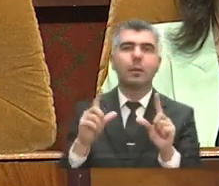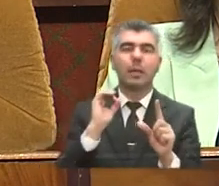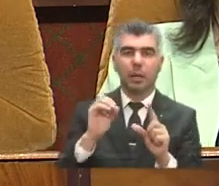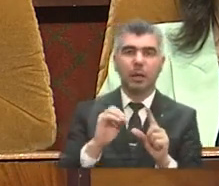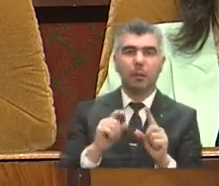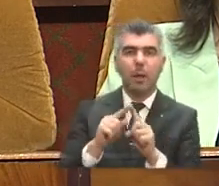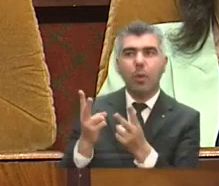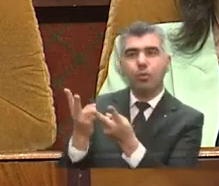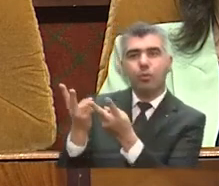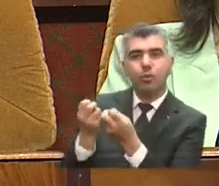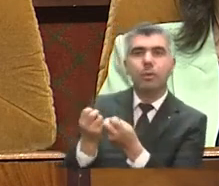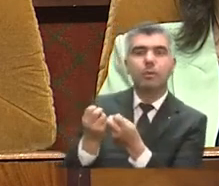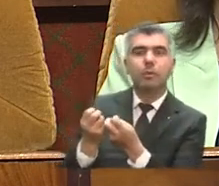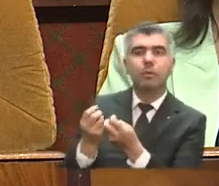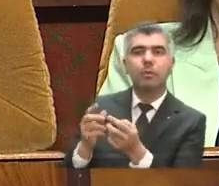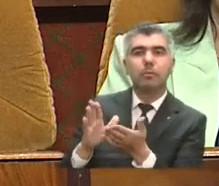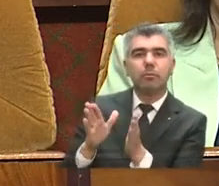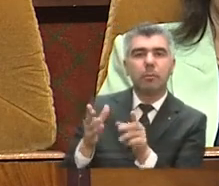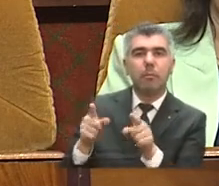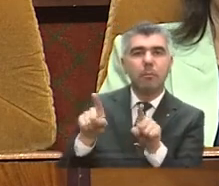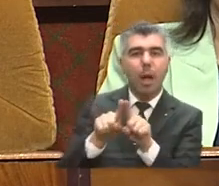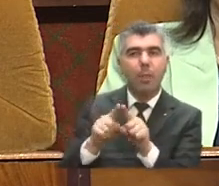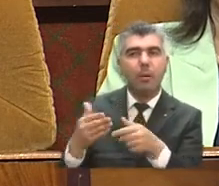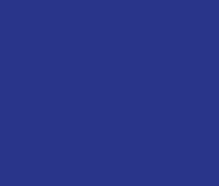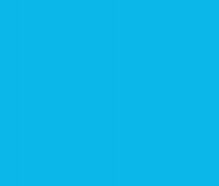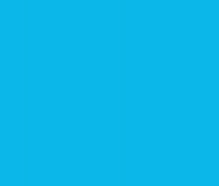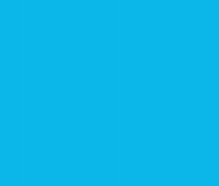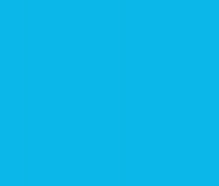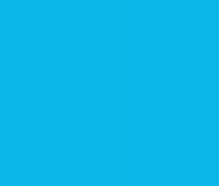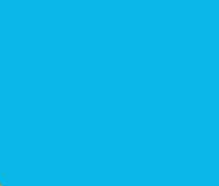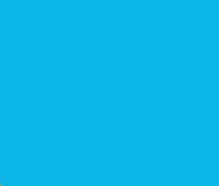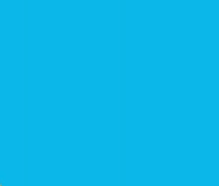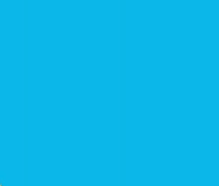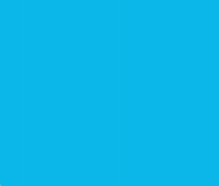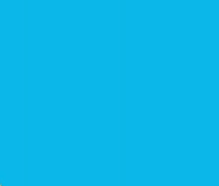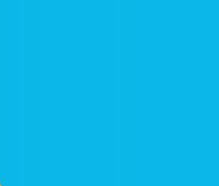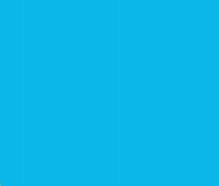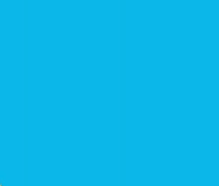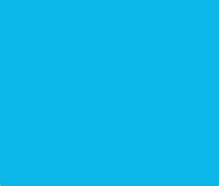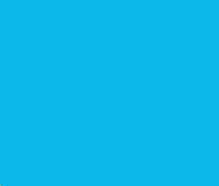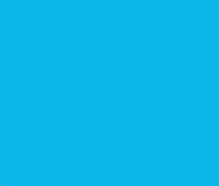يعني جاذب، عنصر جاذب للاقتصاد ديالنا ويكون كيدير شكرا سي نعيم.